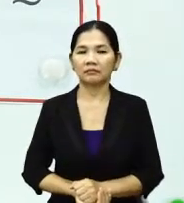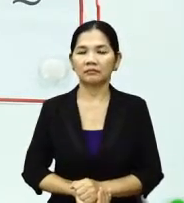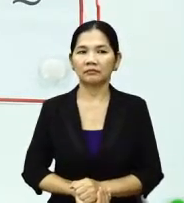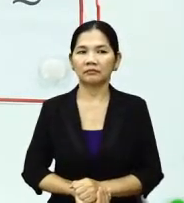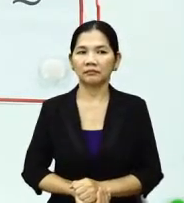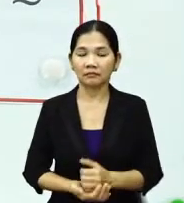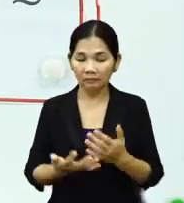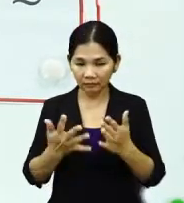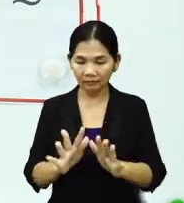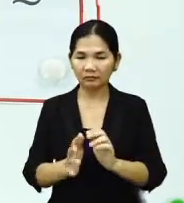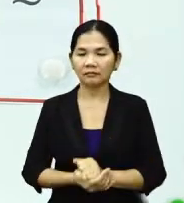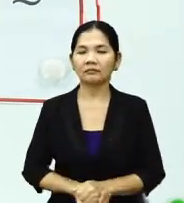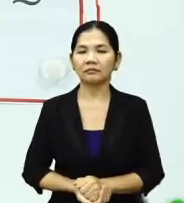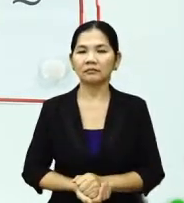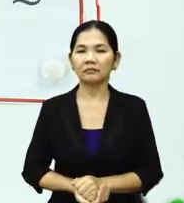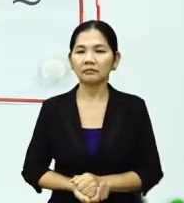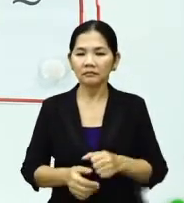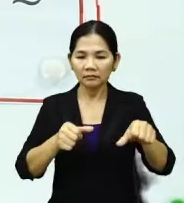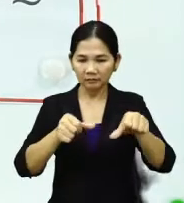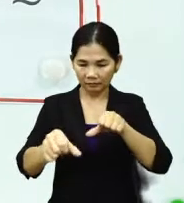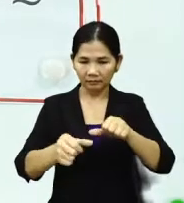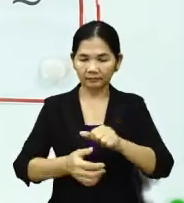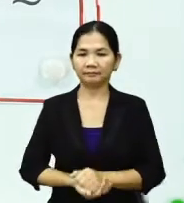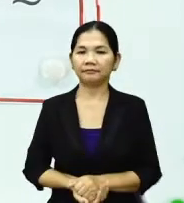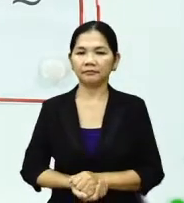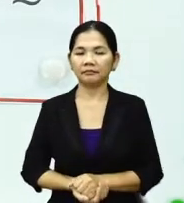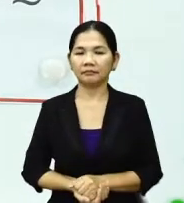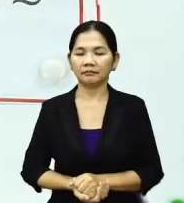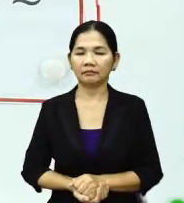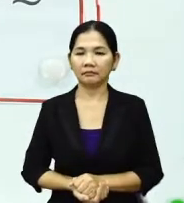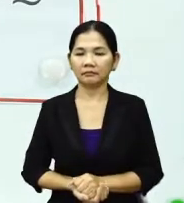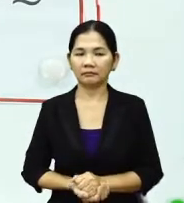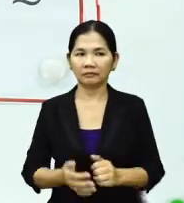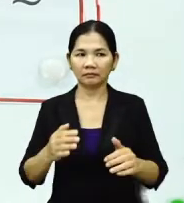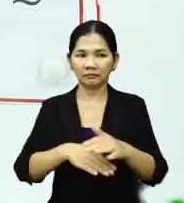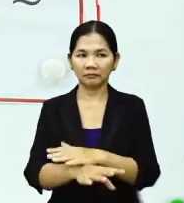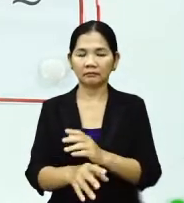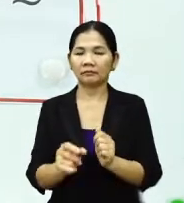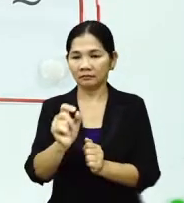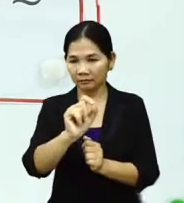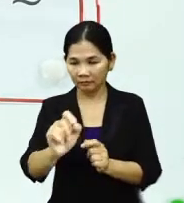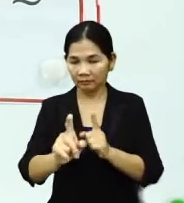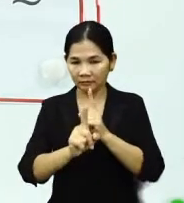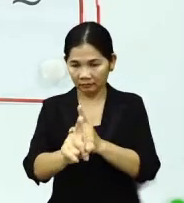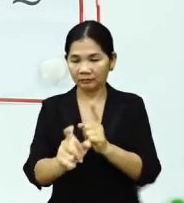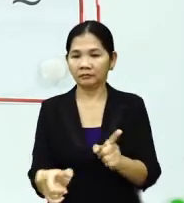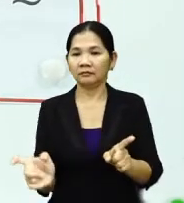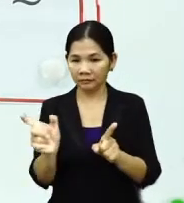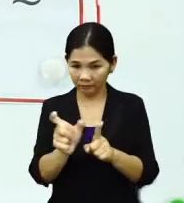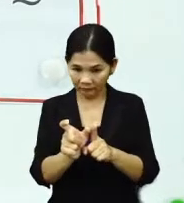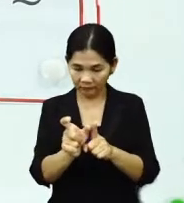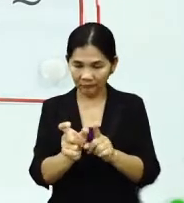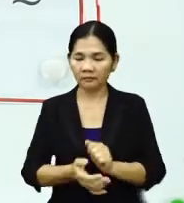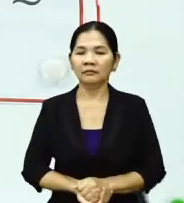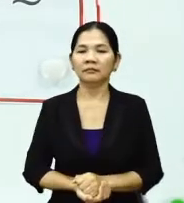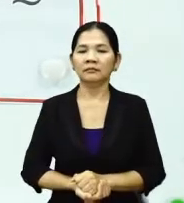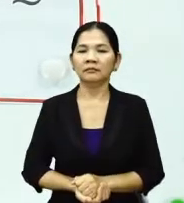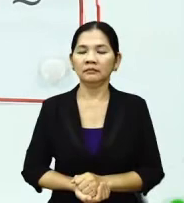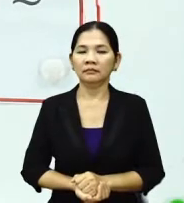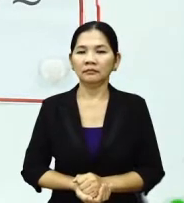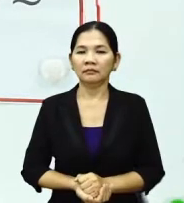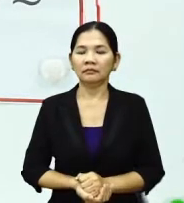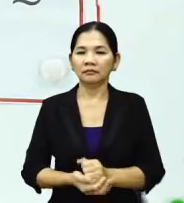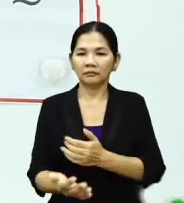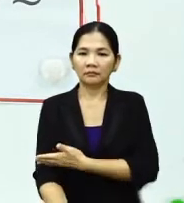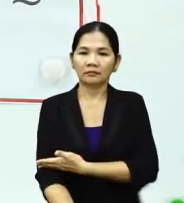chà rồi rồi nè tỏ bật to tới chà dương châu bình tọt cái nhé cá sẽ tầm án tổ bố nó cái dương châu bình tọt tỏ bật